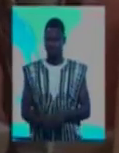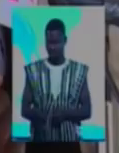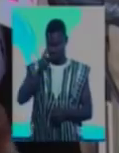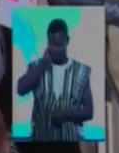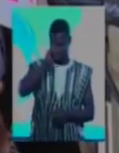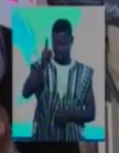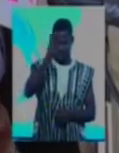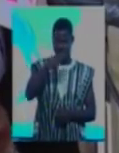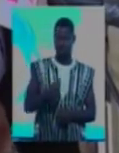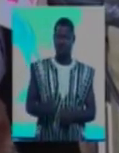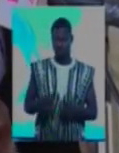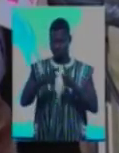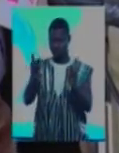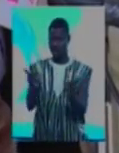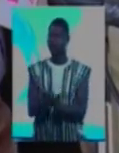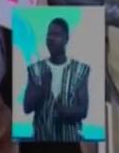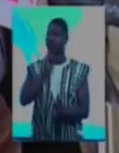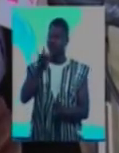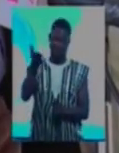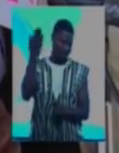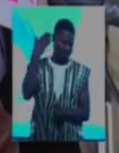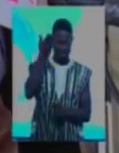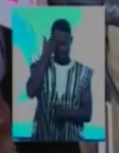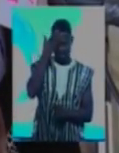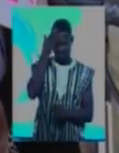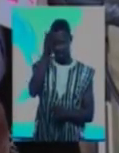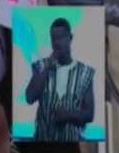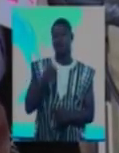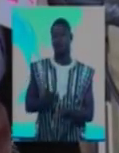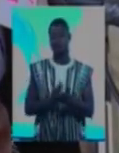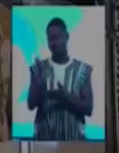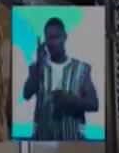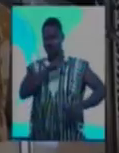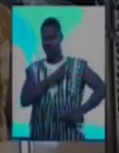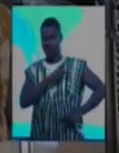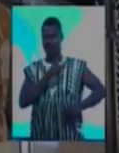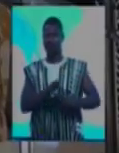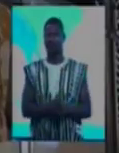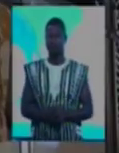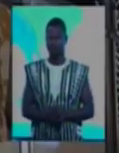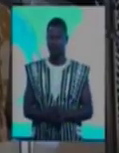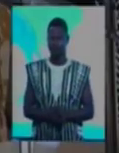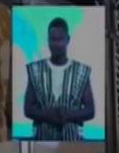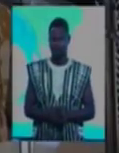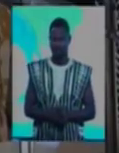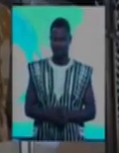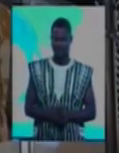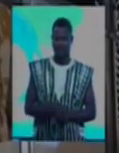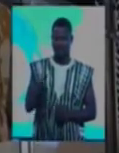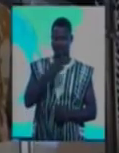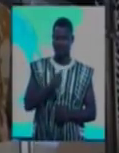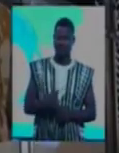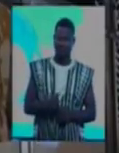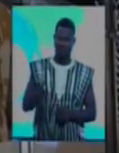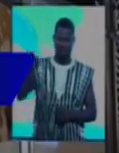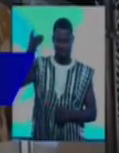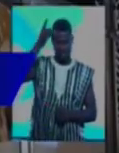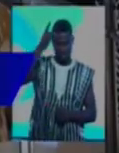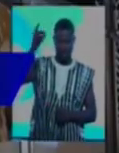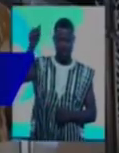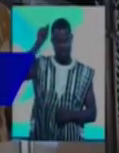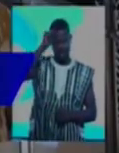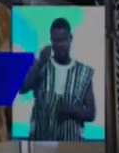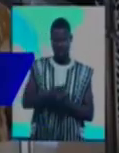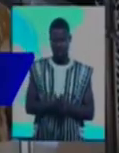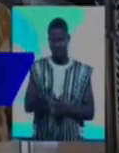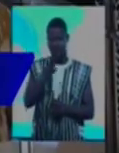lui, était déjà connu des services de la police. Le cerveau, Deko Alidou, 39 ans,